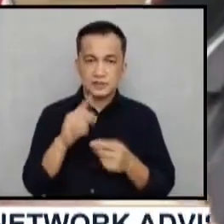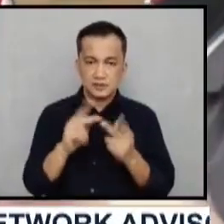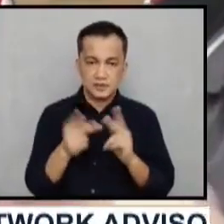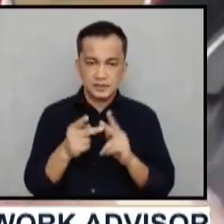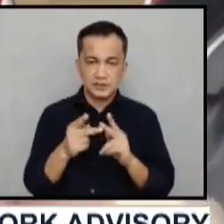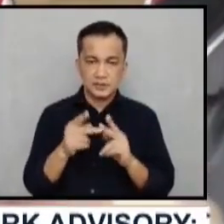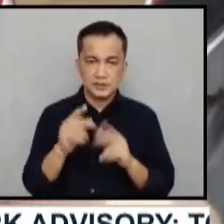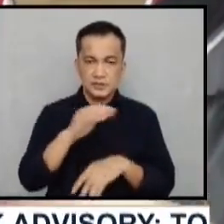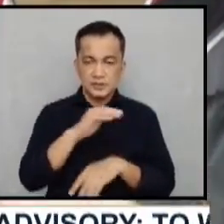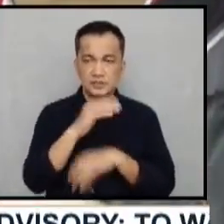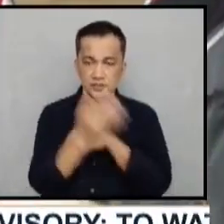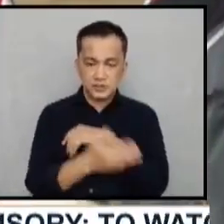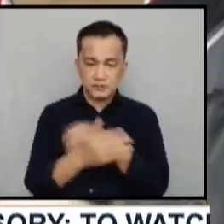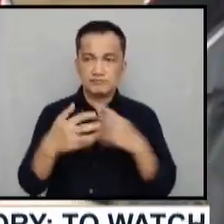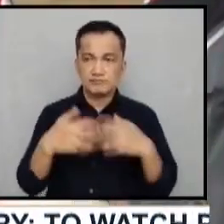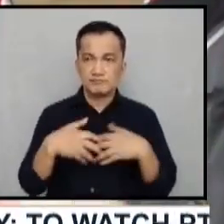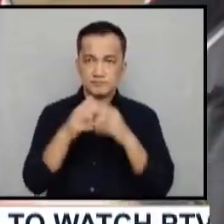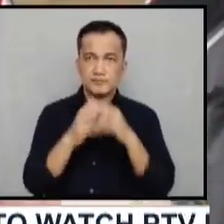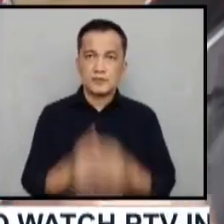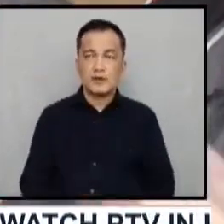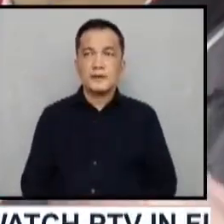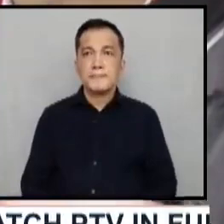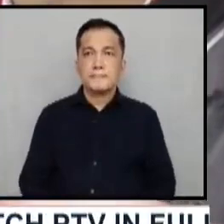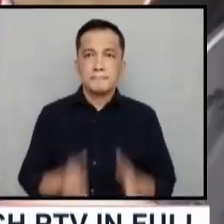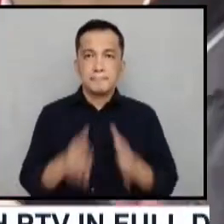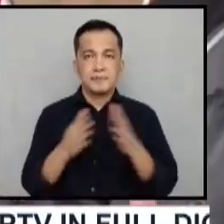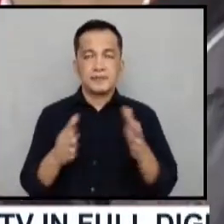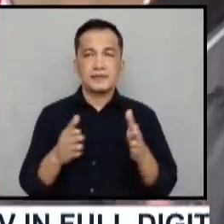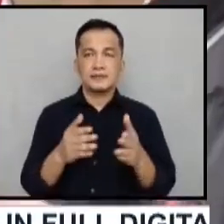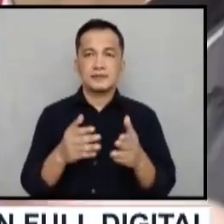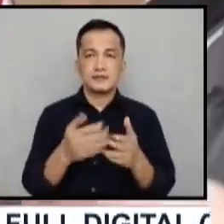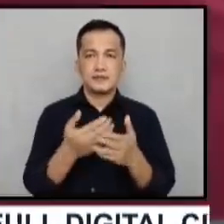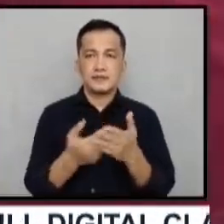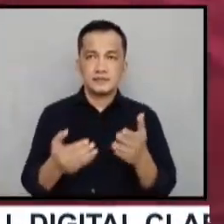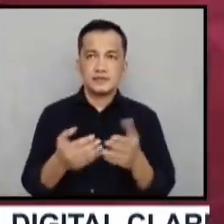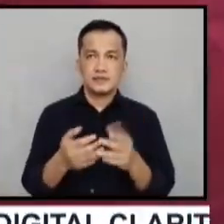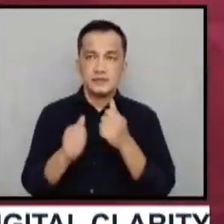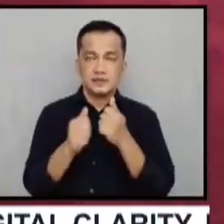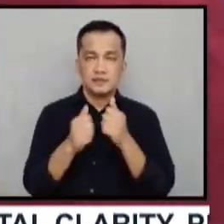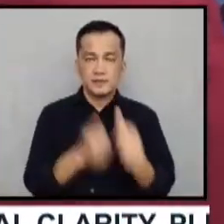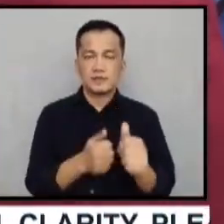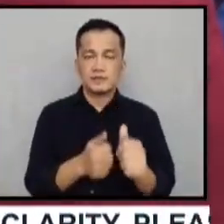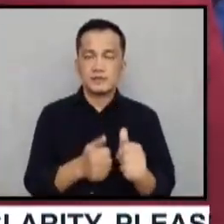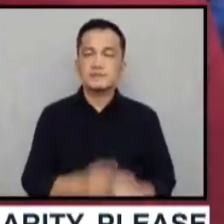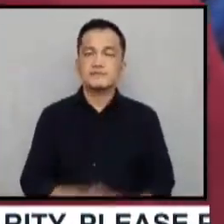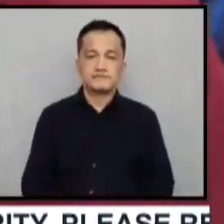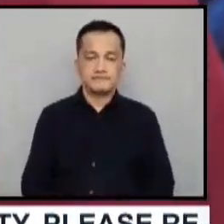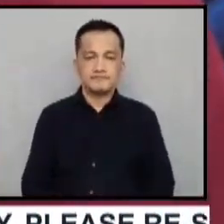building. Malaking bagay ang pag-comply ng ating mga taxpayers.